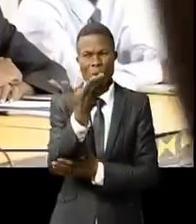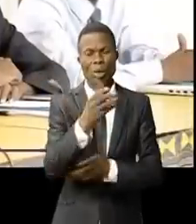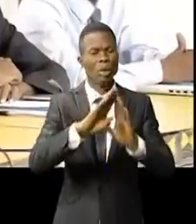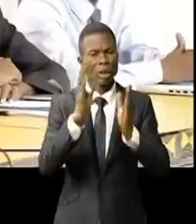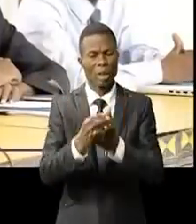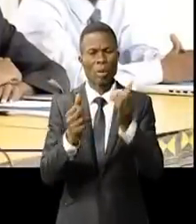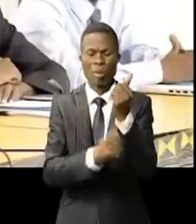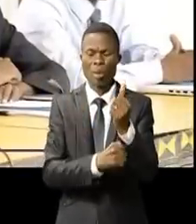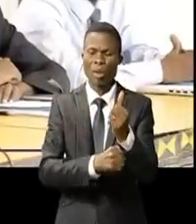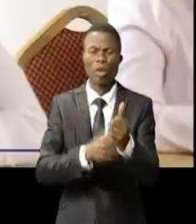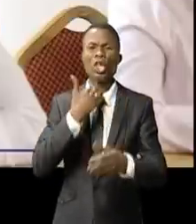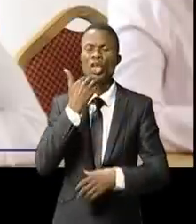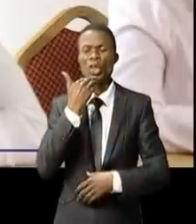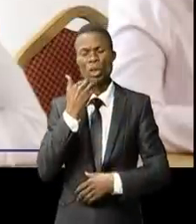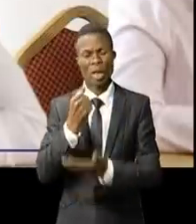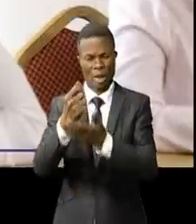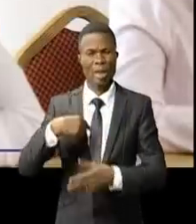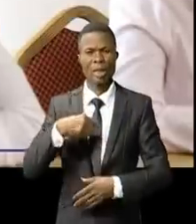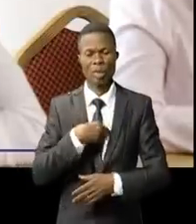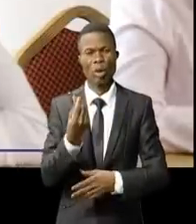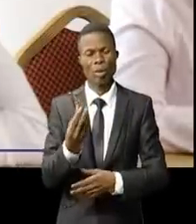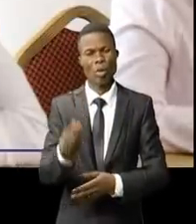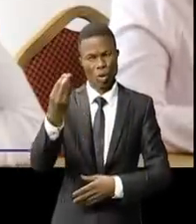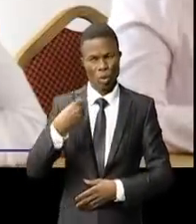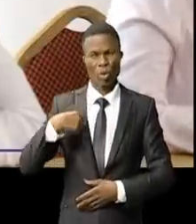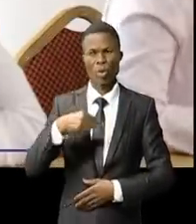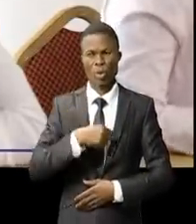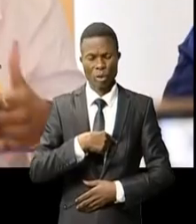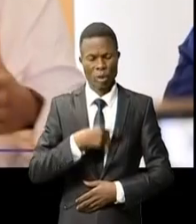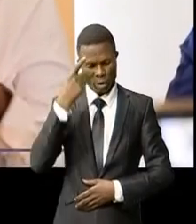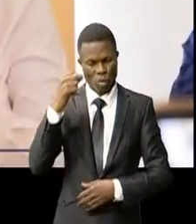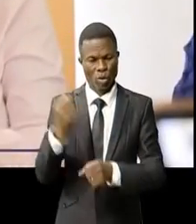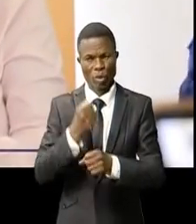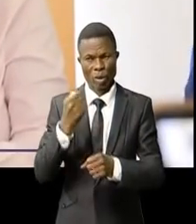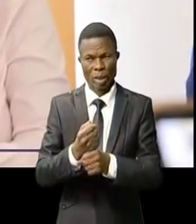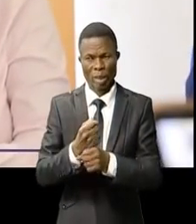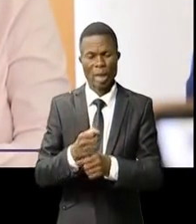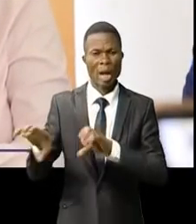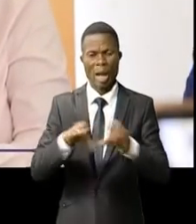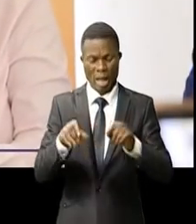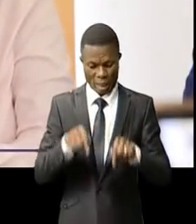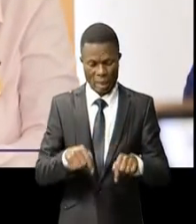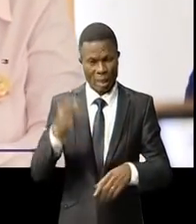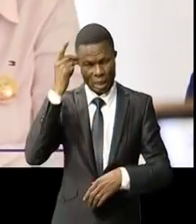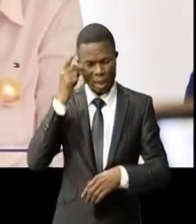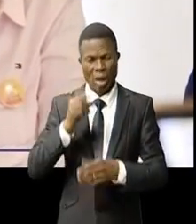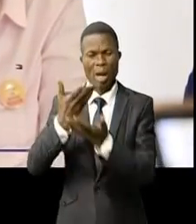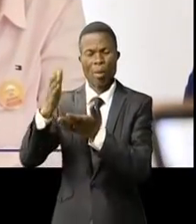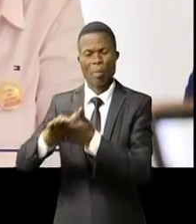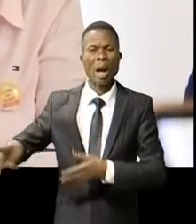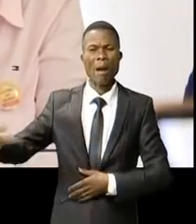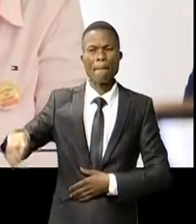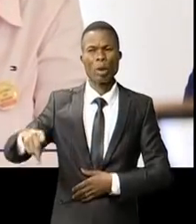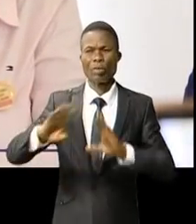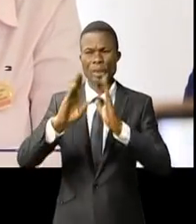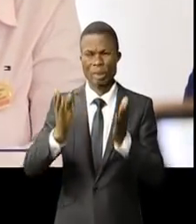toute personne de bonne volonté de nous accompagner afin de reproduire l'activité qu'on a eue à Kinshasa dans toutes les grandes